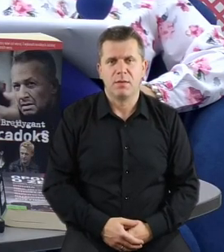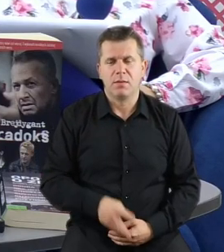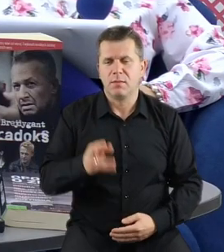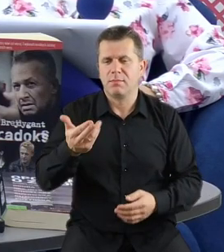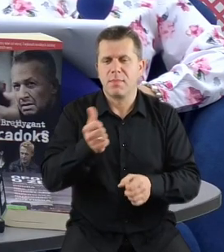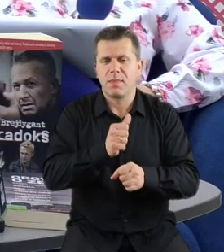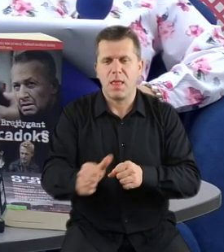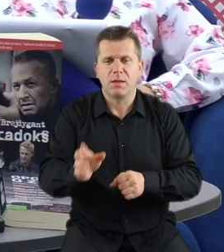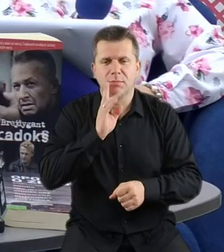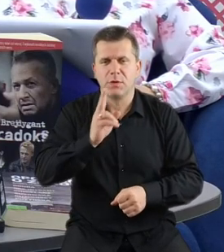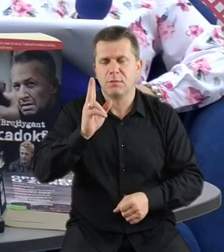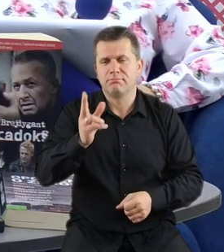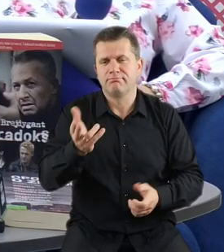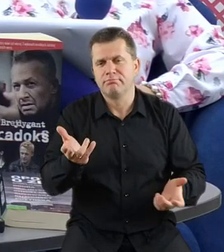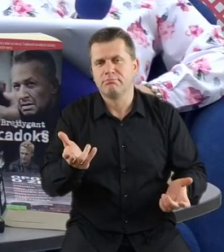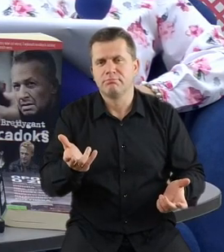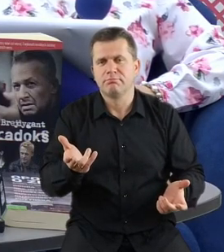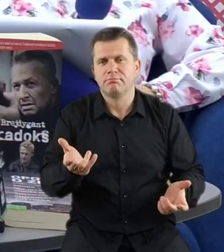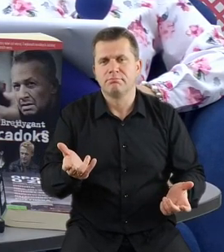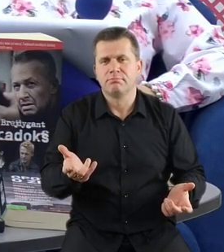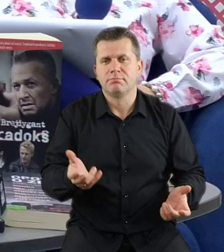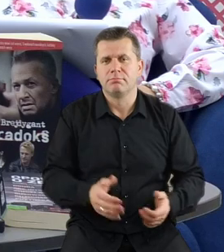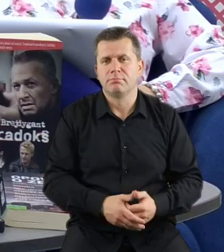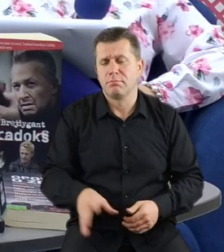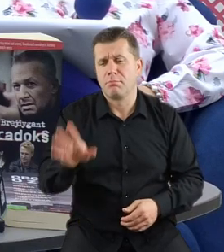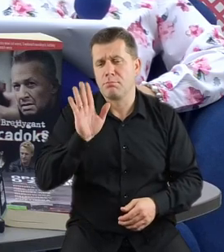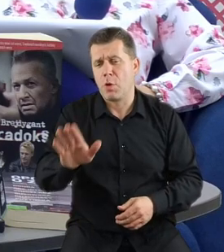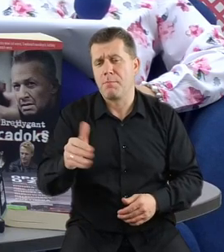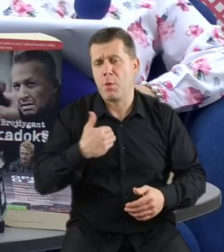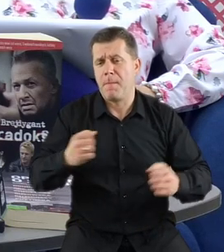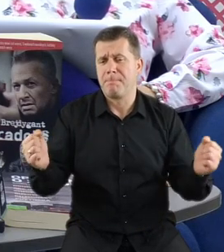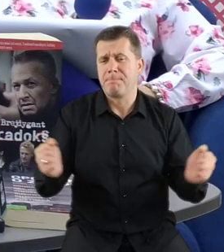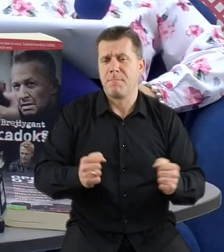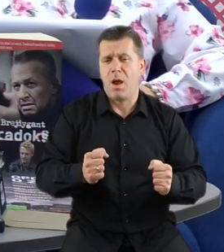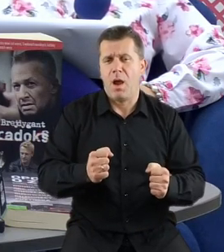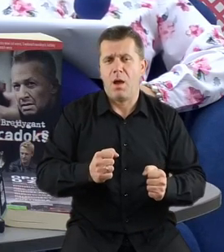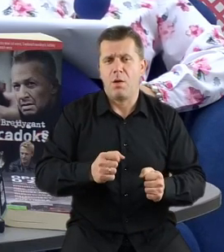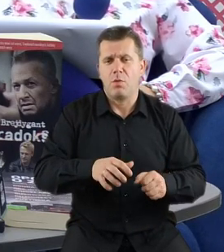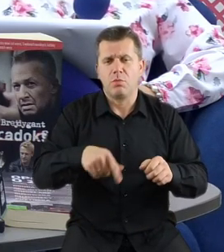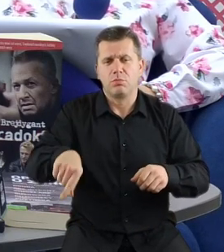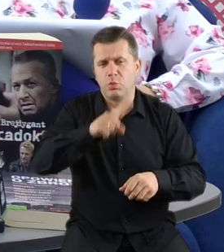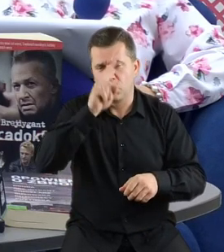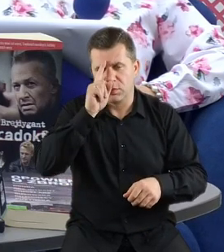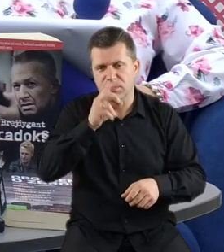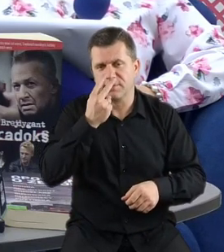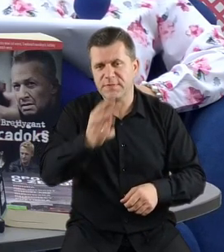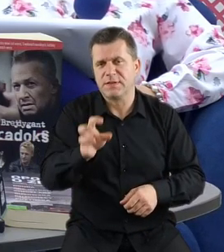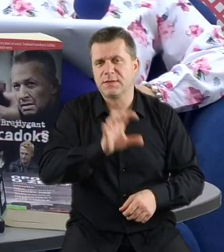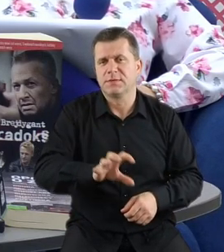Nie jest jakoś szczególnie konserwatywny czy coś, więc no może bali się, że jednak ten szeroki widz coś